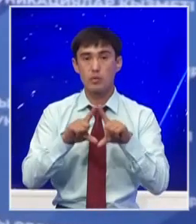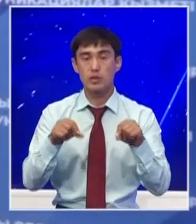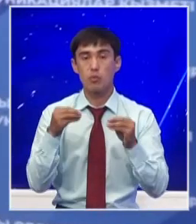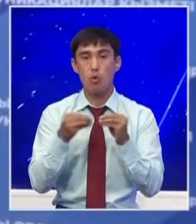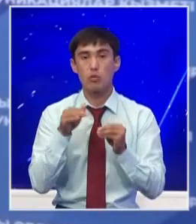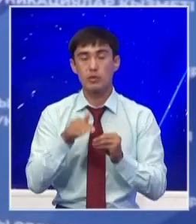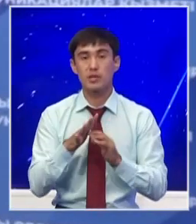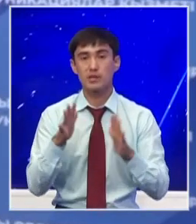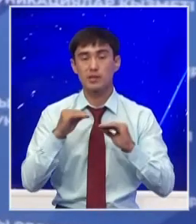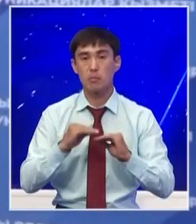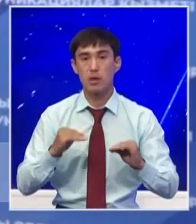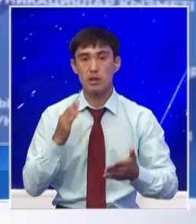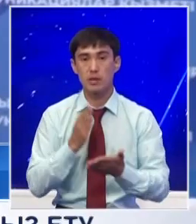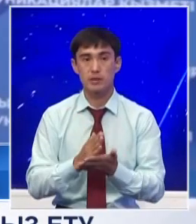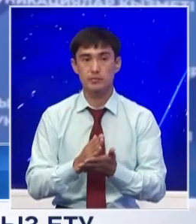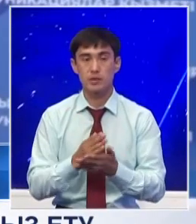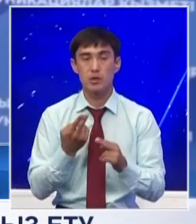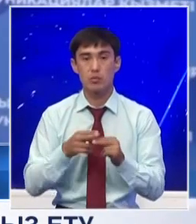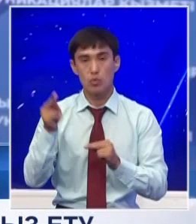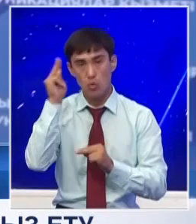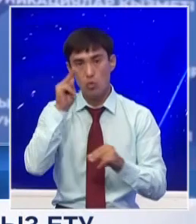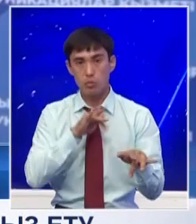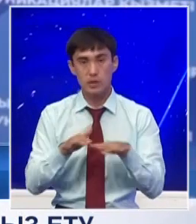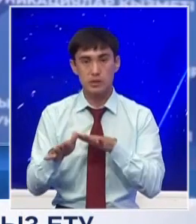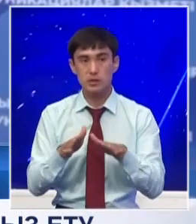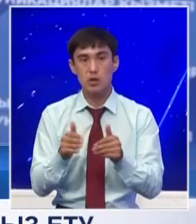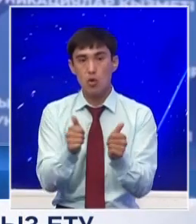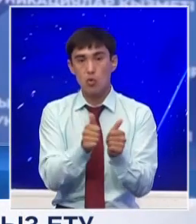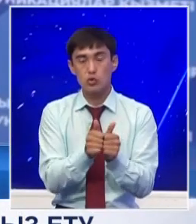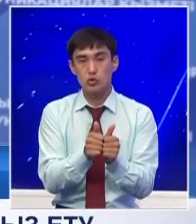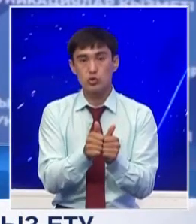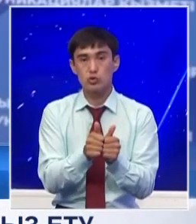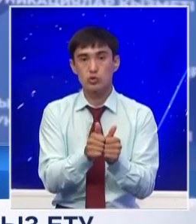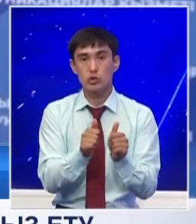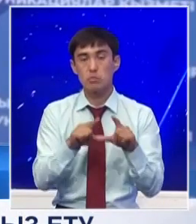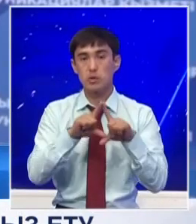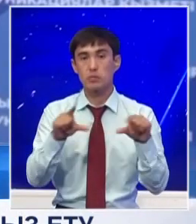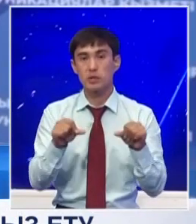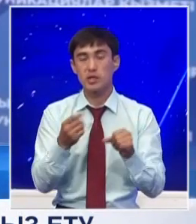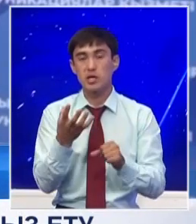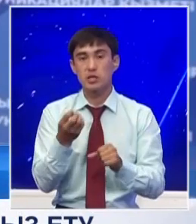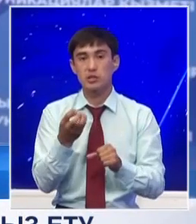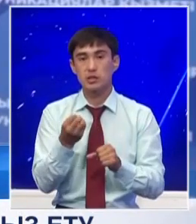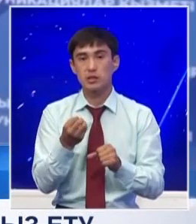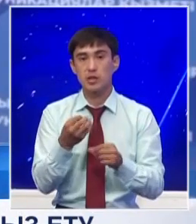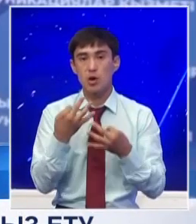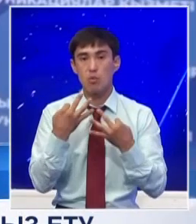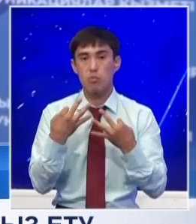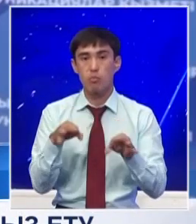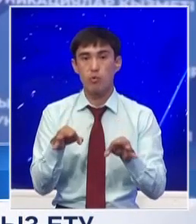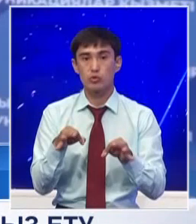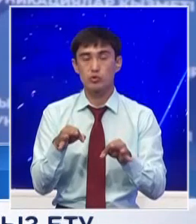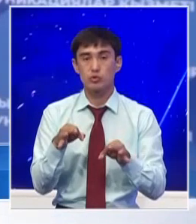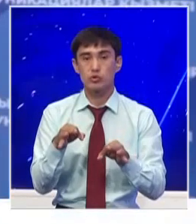10 мыңнан астам бала. Бұл оқу процесі көршілес тұрған мектептерде және де бос